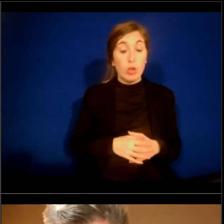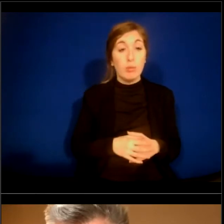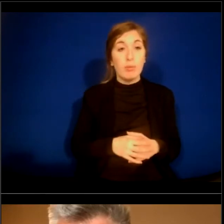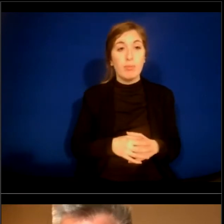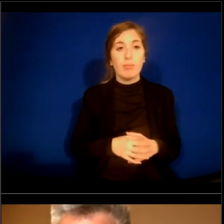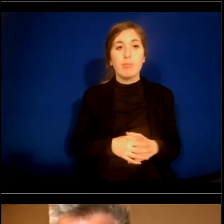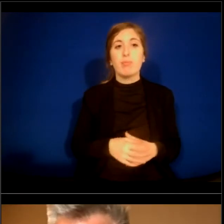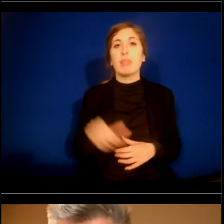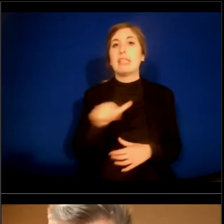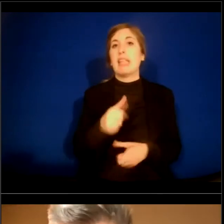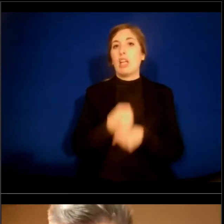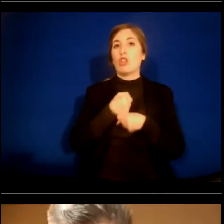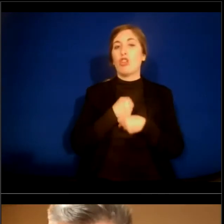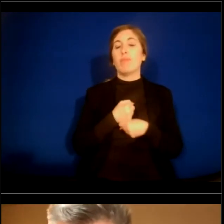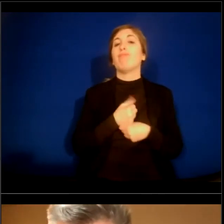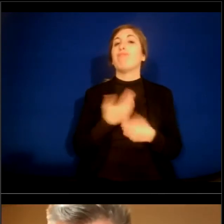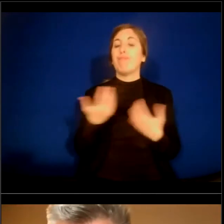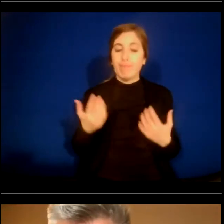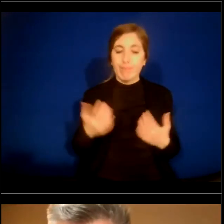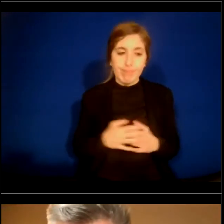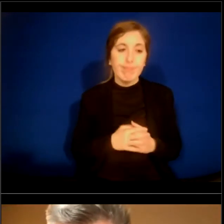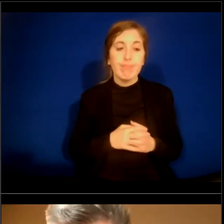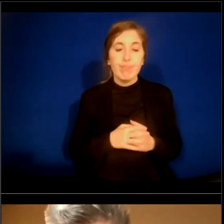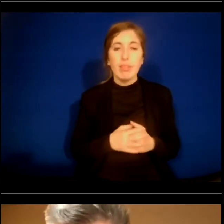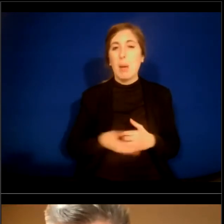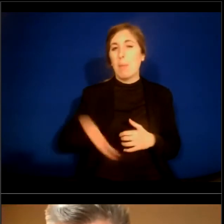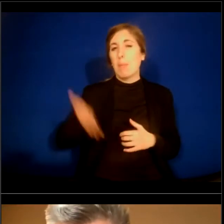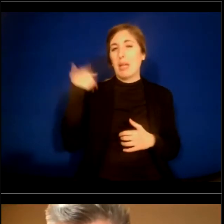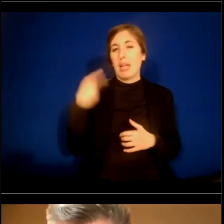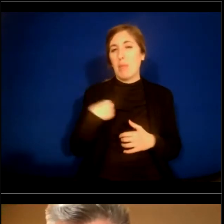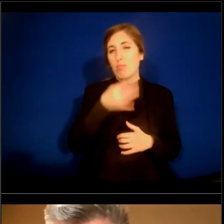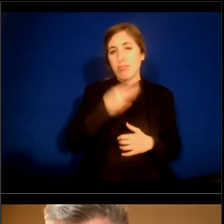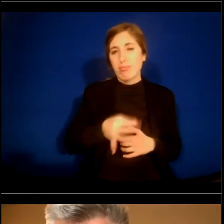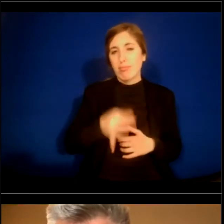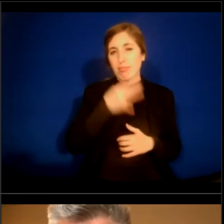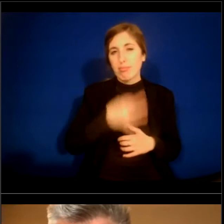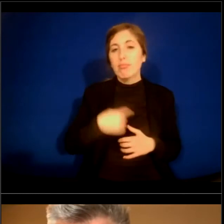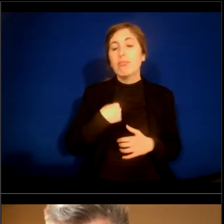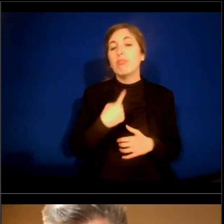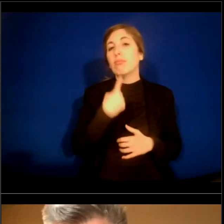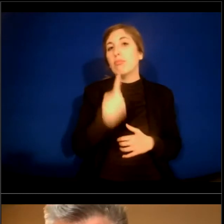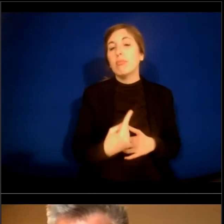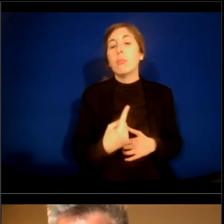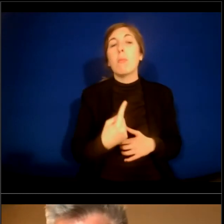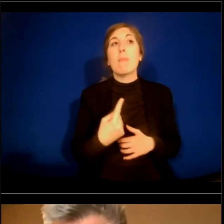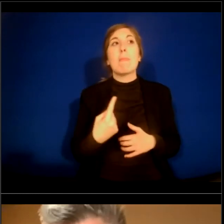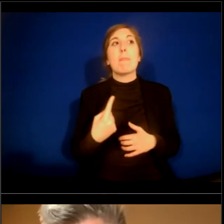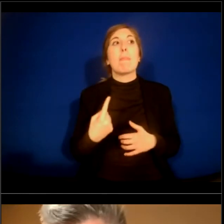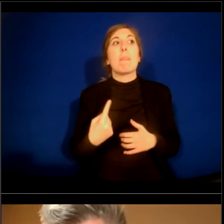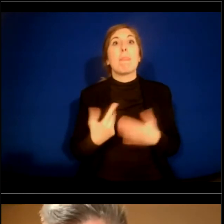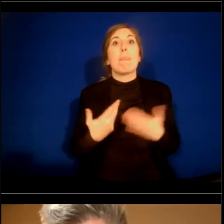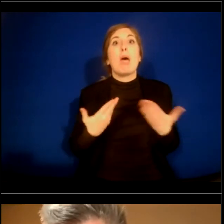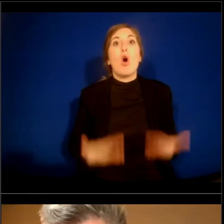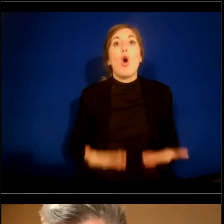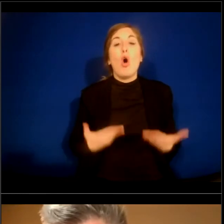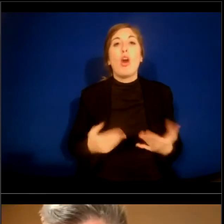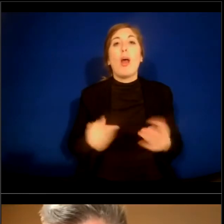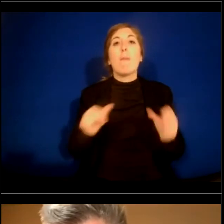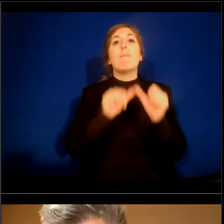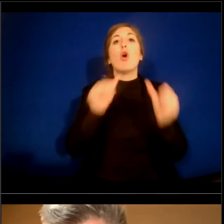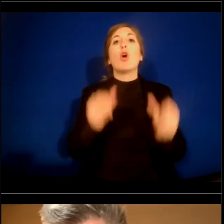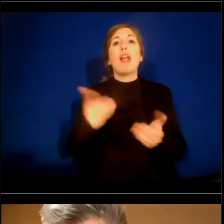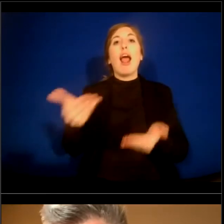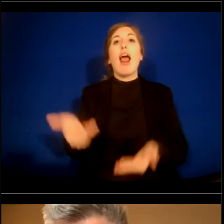dicevo nel primo intervento che appunto in questo momento ci sono, non esiste ancora un modello di